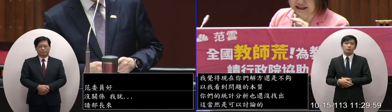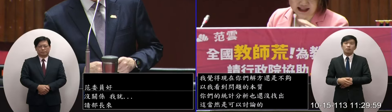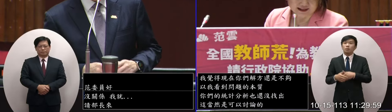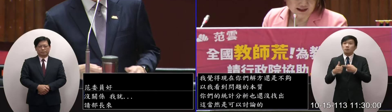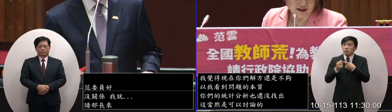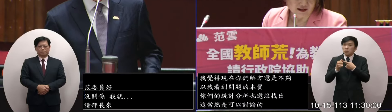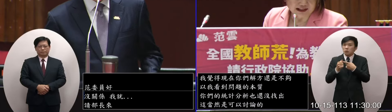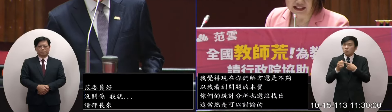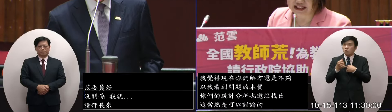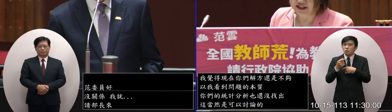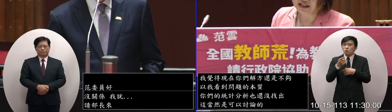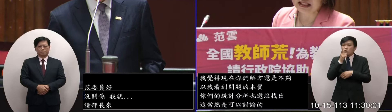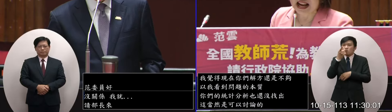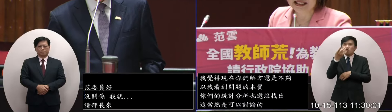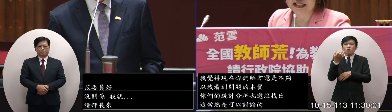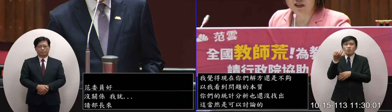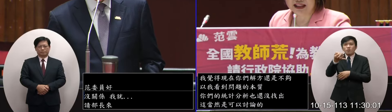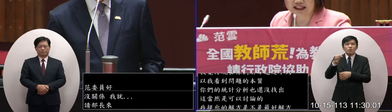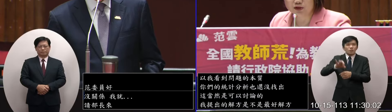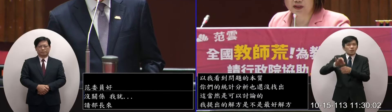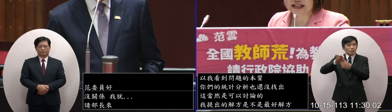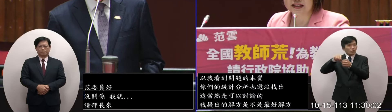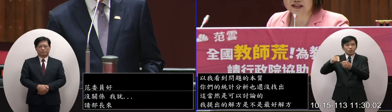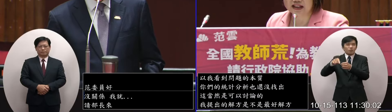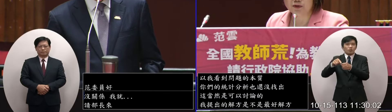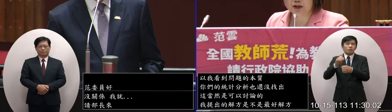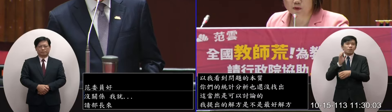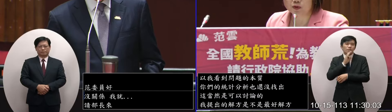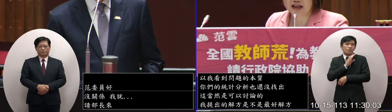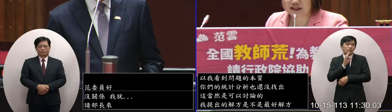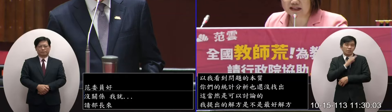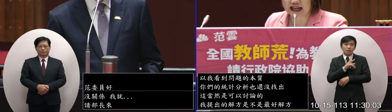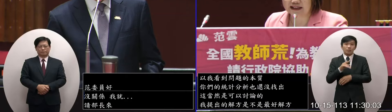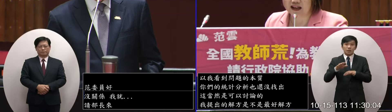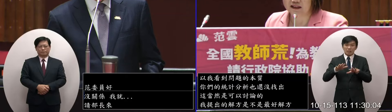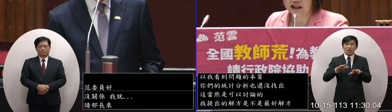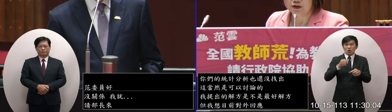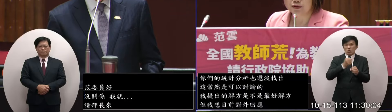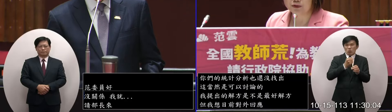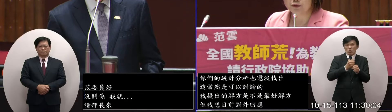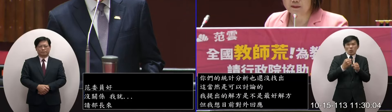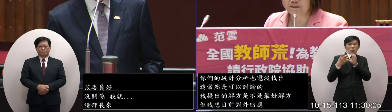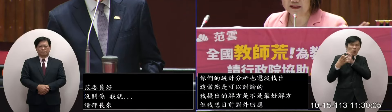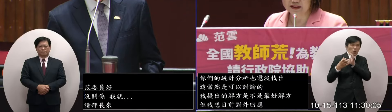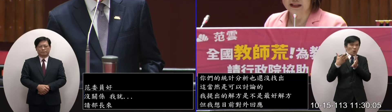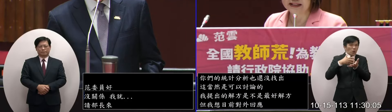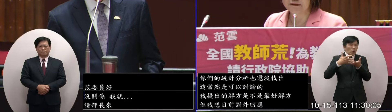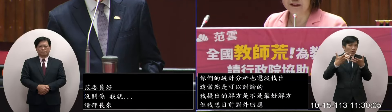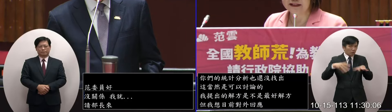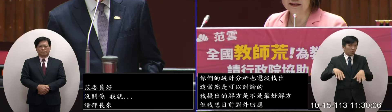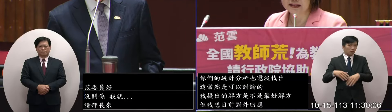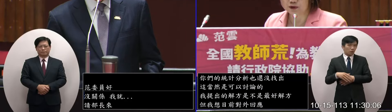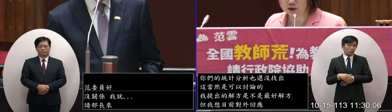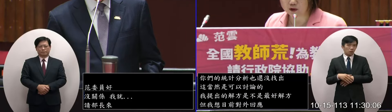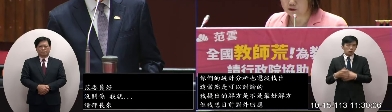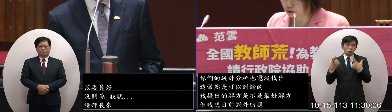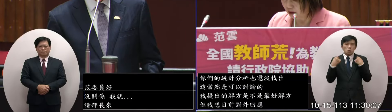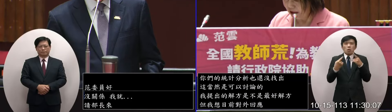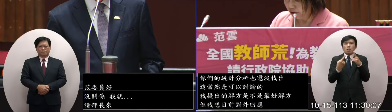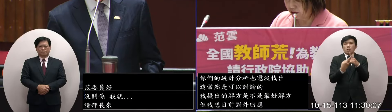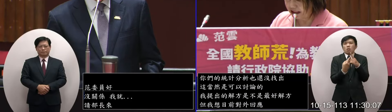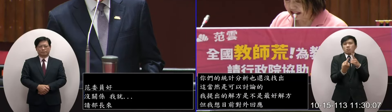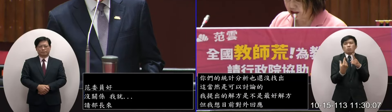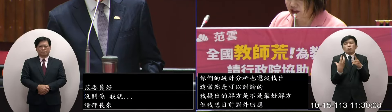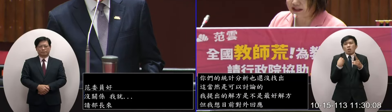给钱呐。哦，你行政加急哦，给更多钱，可是因为工作量真的太大了，就是说原本的人在分担这么多的工